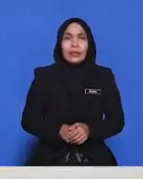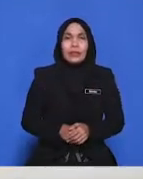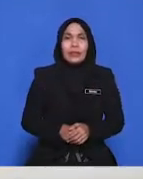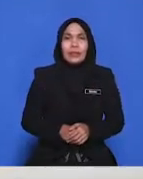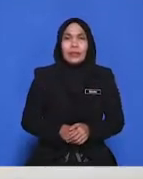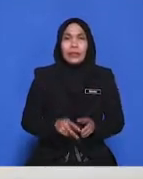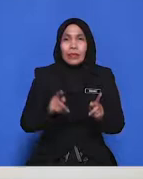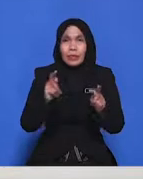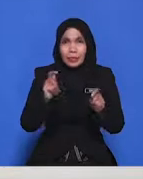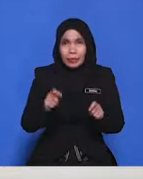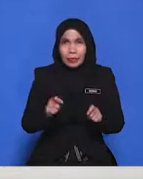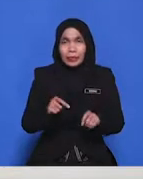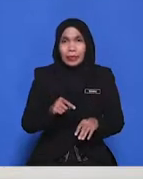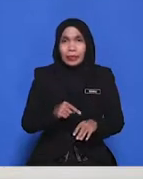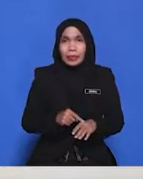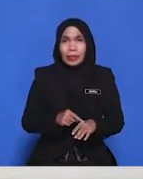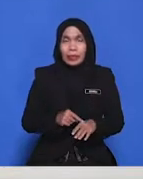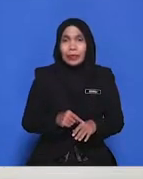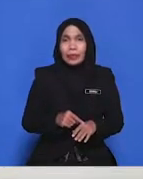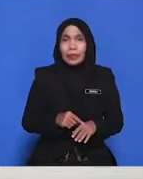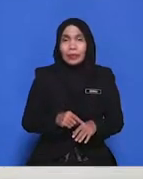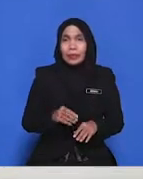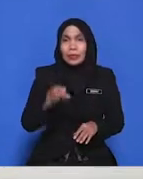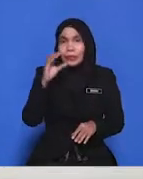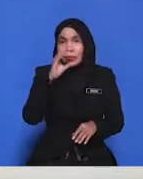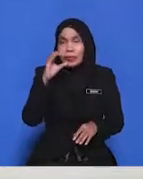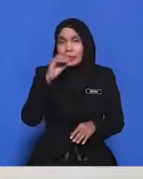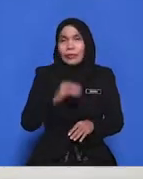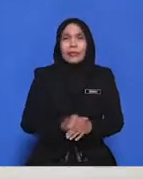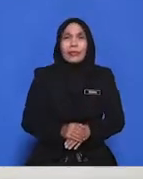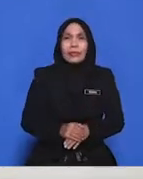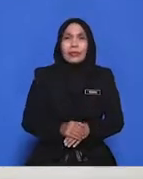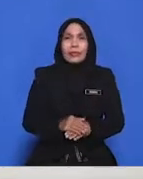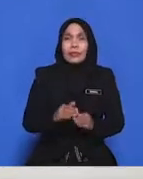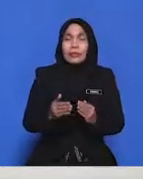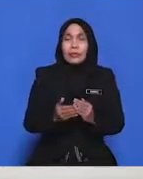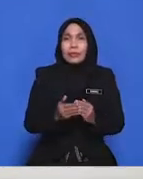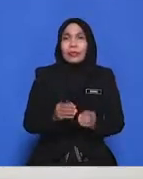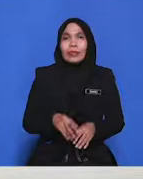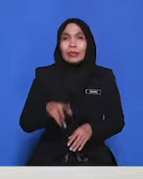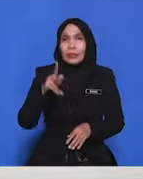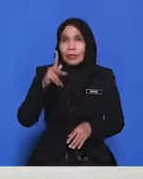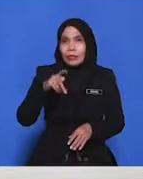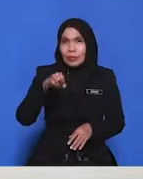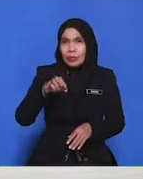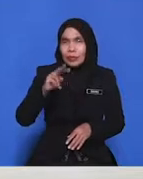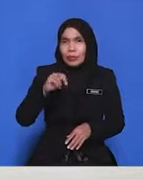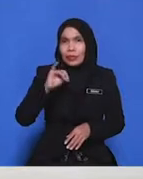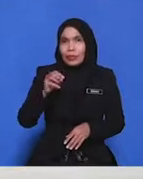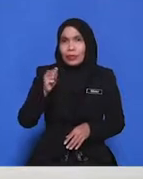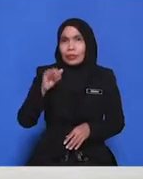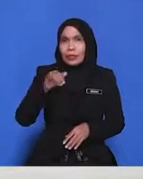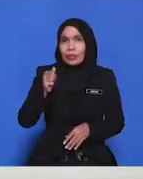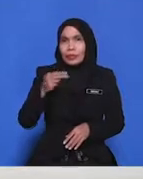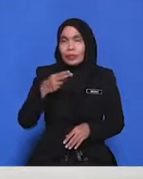kerana menyebarkan ideologi yang mampu menyemarakkan semangat patriotisme dalam diri dan